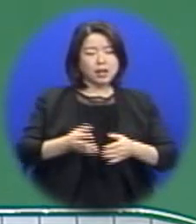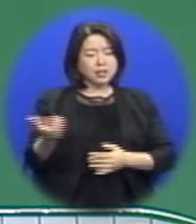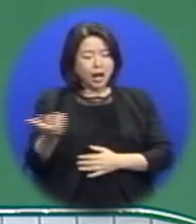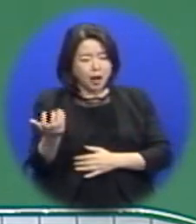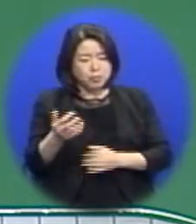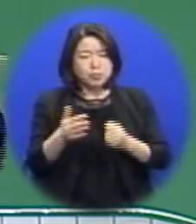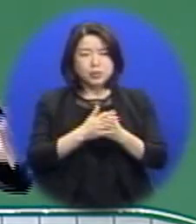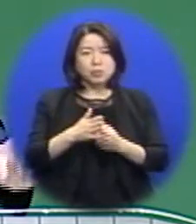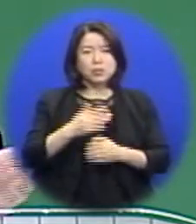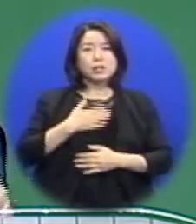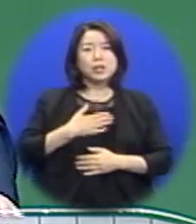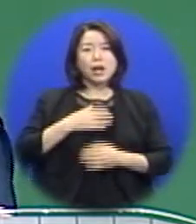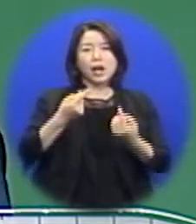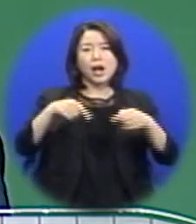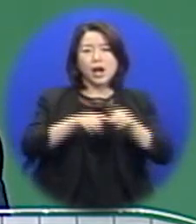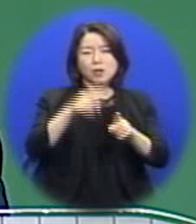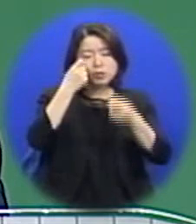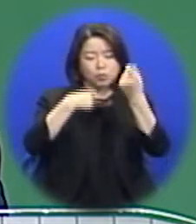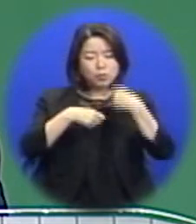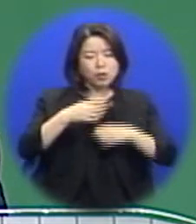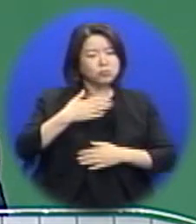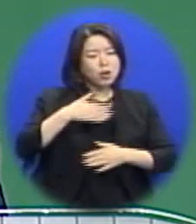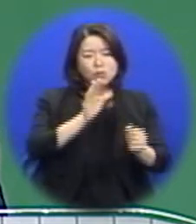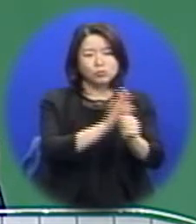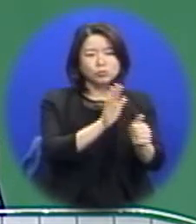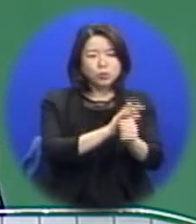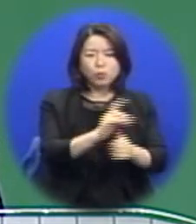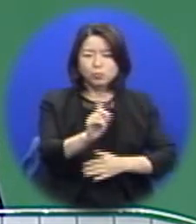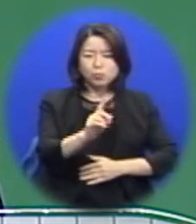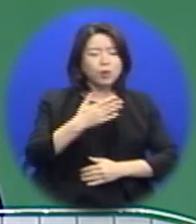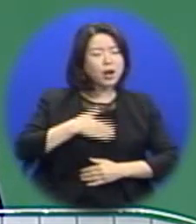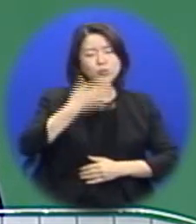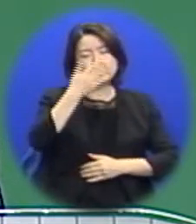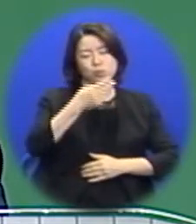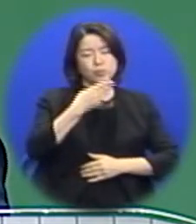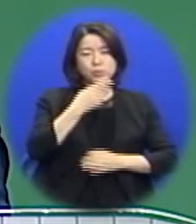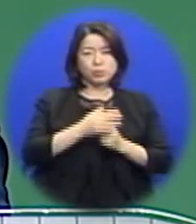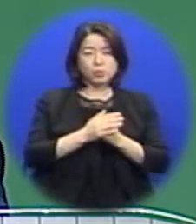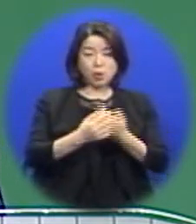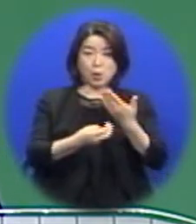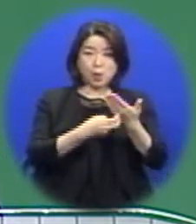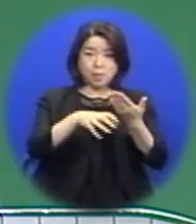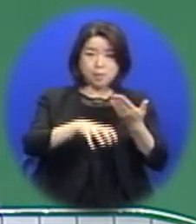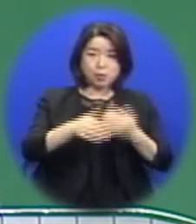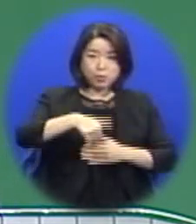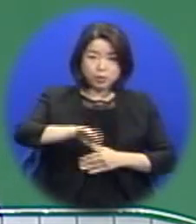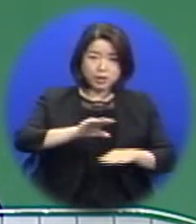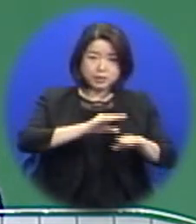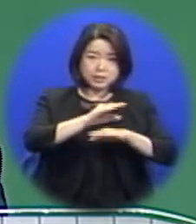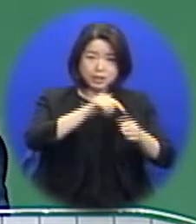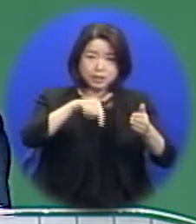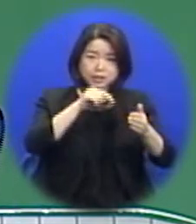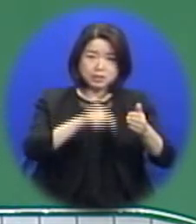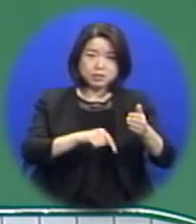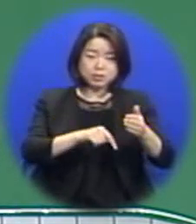울었습니다. 제가 무엇을 어떻게 도와야 할지 도무지 알 수 없었습니다. 병원으로 가는 차 안에서 아내가 도리어 나를